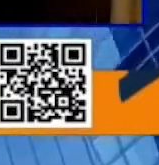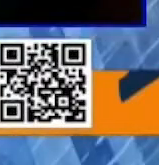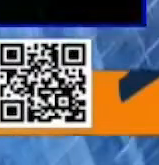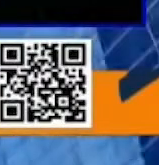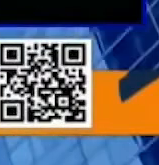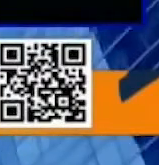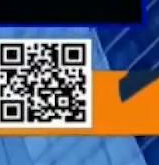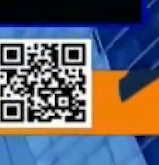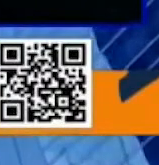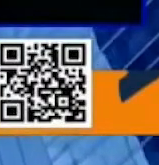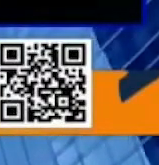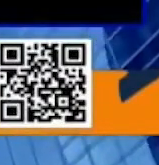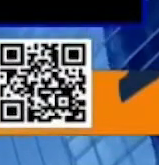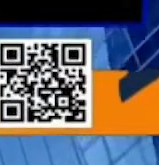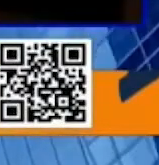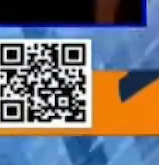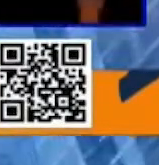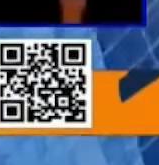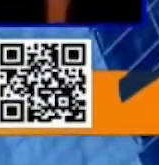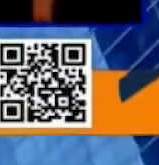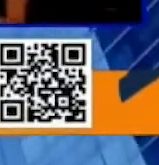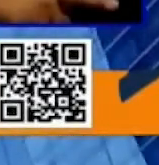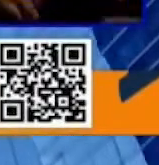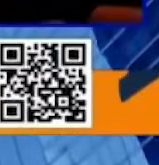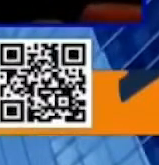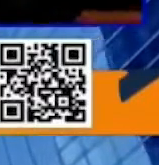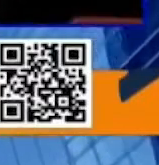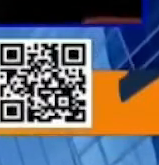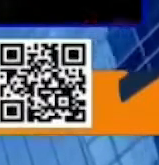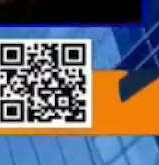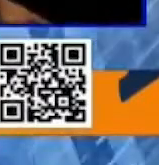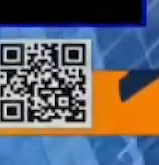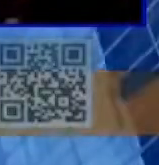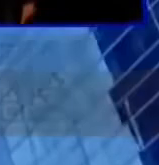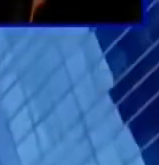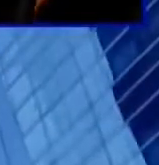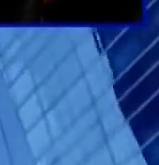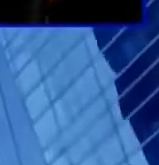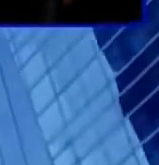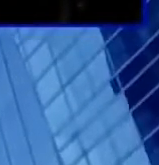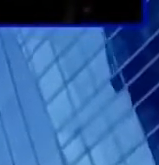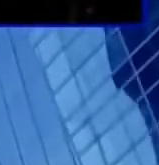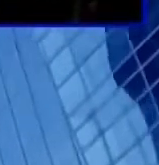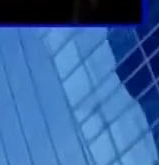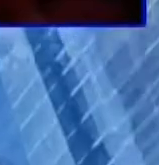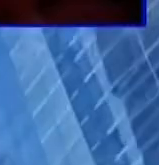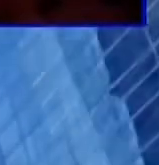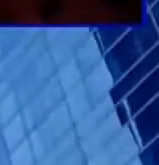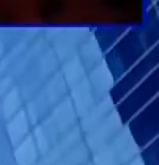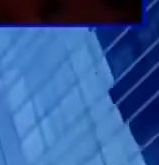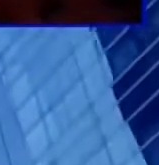bisa beroperasi kembali. Nah, saat ini produksi sudah dimungkinkan, jadi teman-teman sudah bisa mulai produksi kembali,